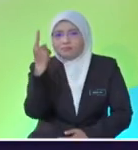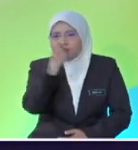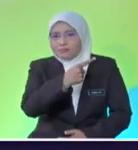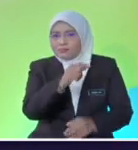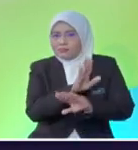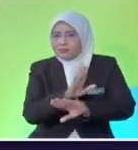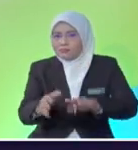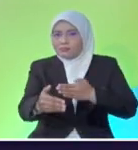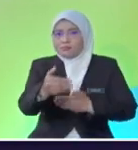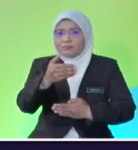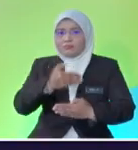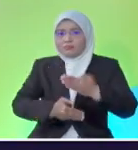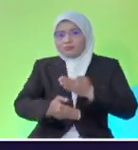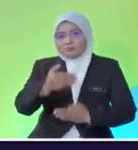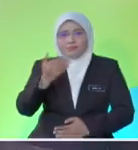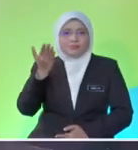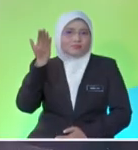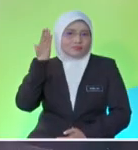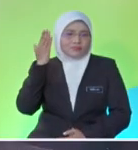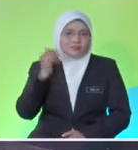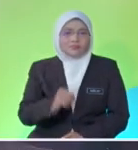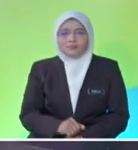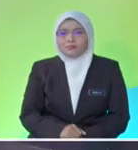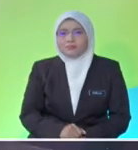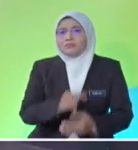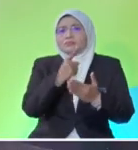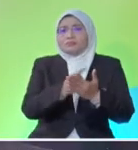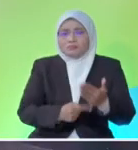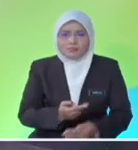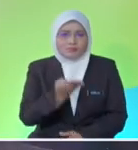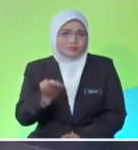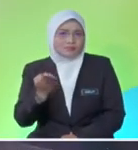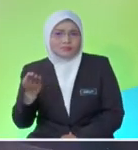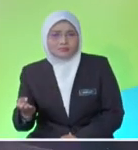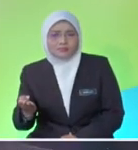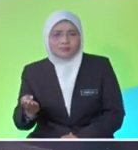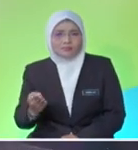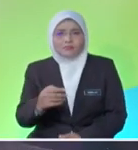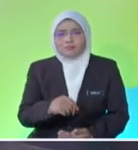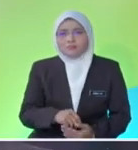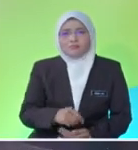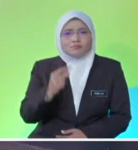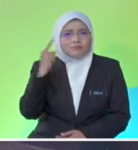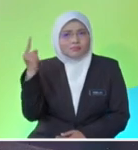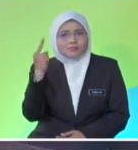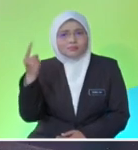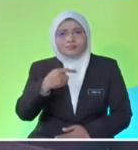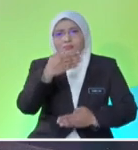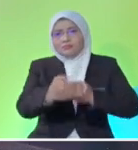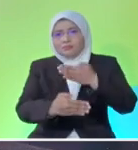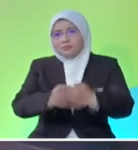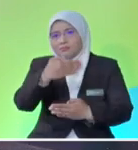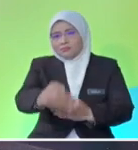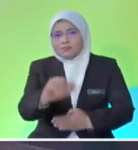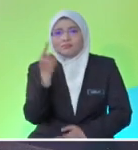belakang. Apa benda ni? Sentiasa bergerak ke hadapan, tidak berundur ke